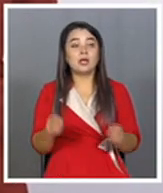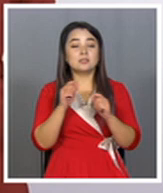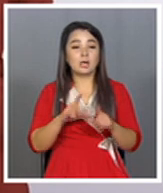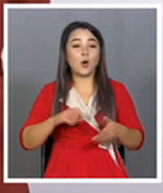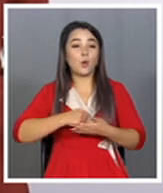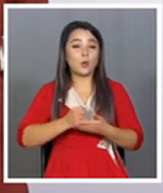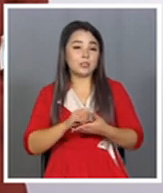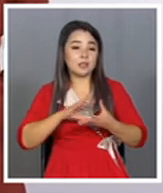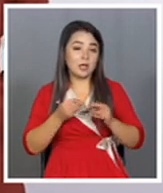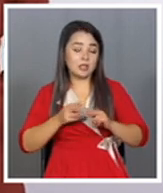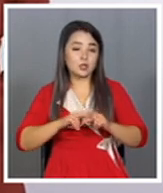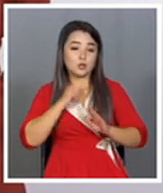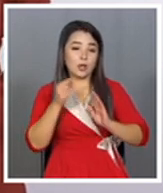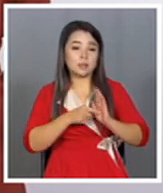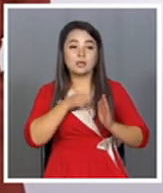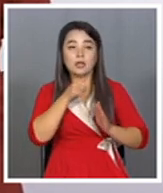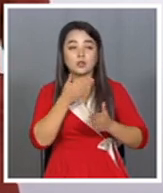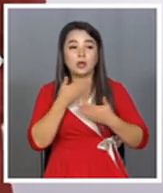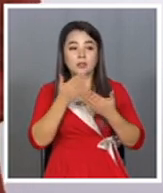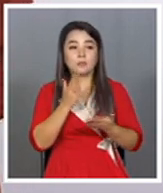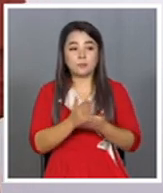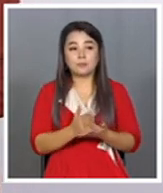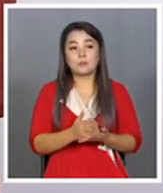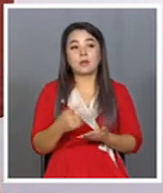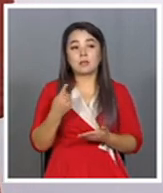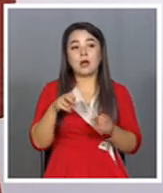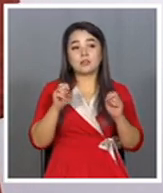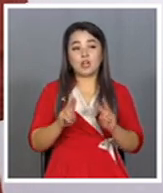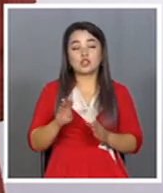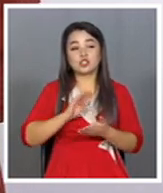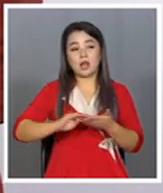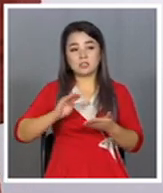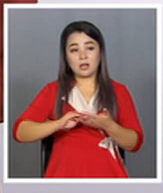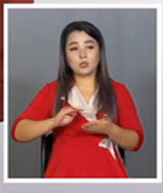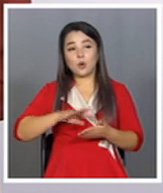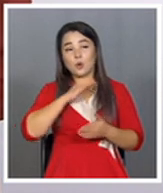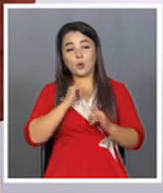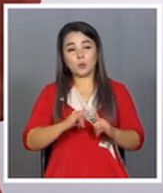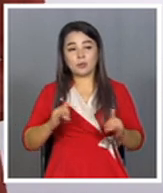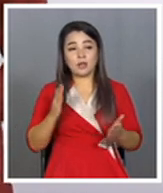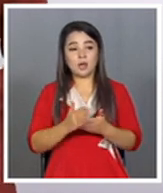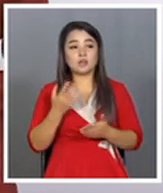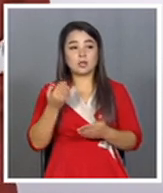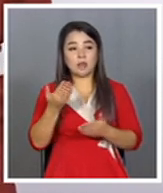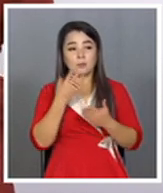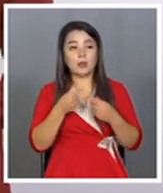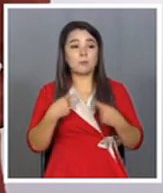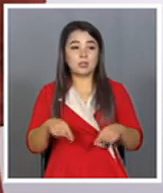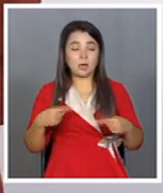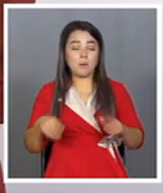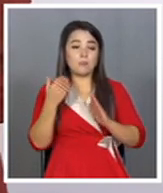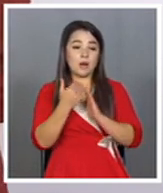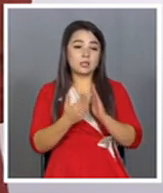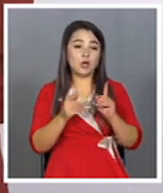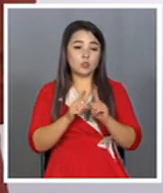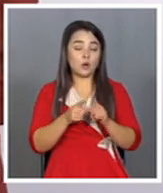қорытындылай келе, бекіту сұрақтарына тоқталайық. Арнайы жазылған көбеюге және басқа